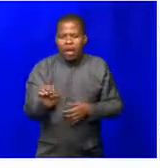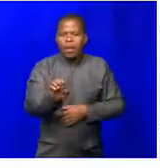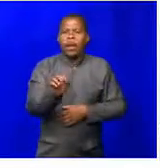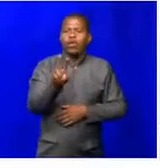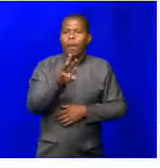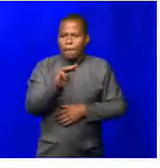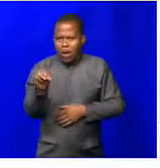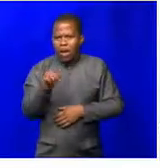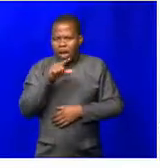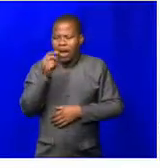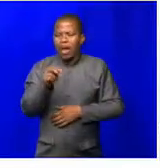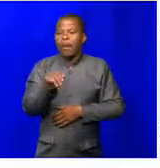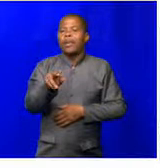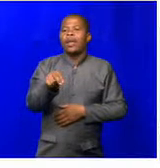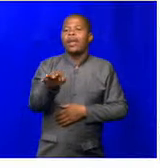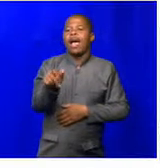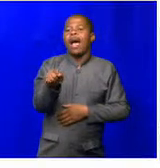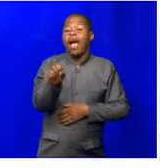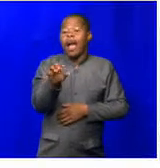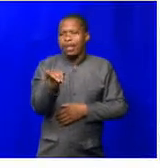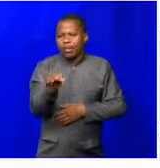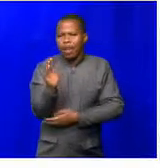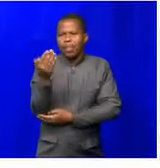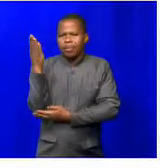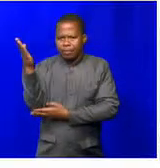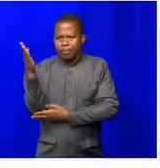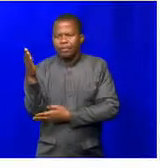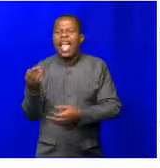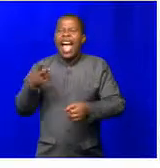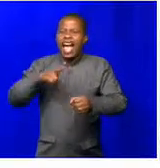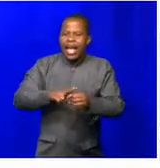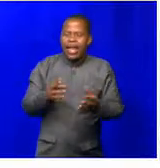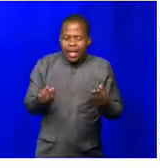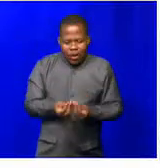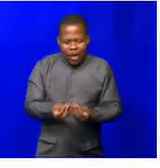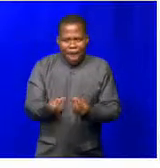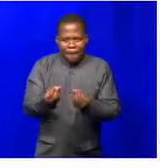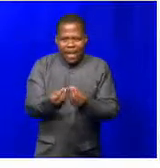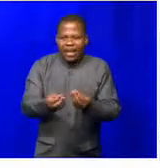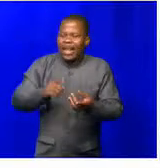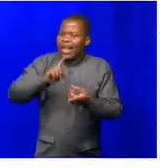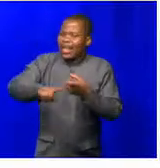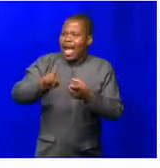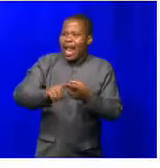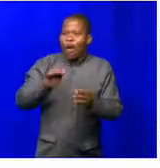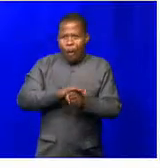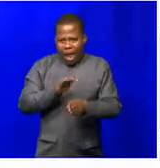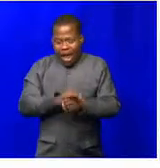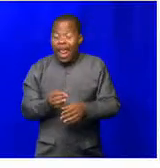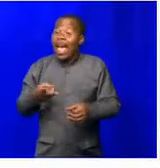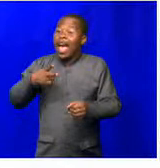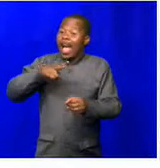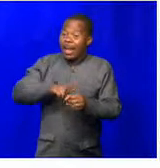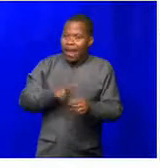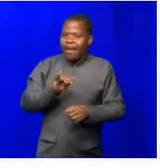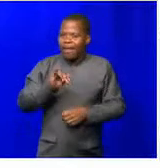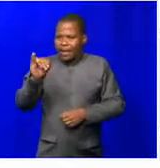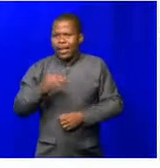emalangeni. It's been an excellent tournament njengoba sishilo nasiqala kwekuthi so sakubona italent ngoba we are for